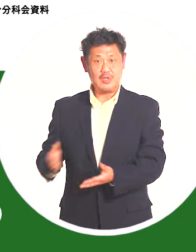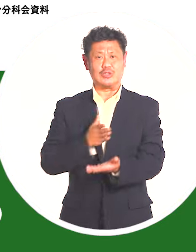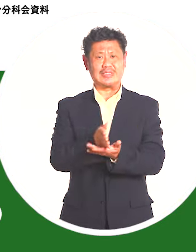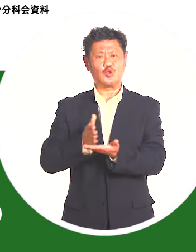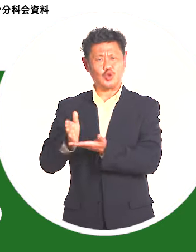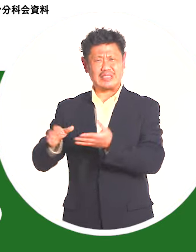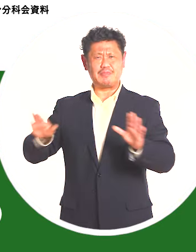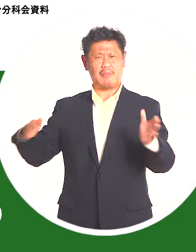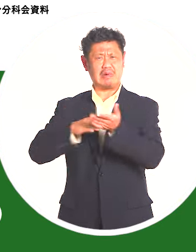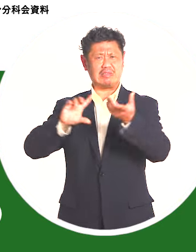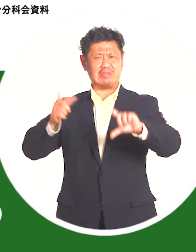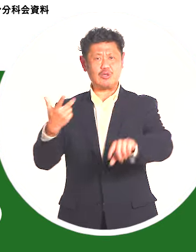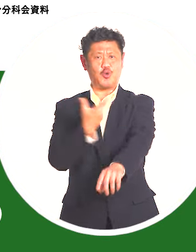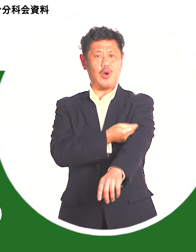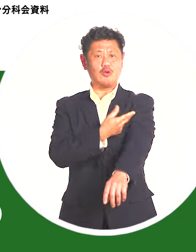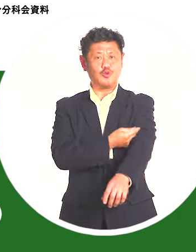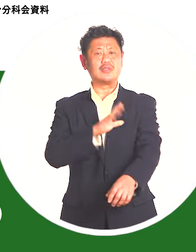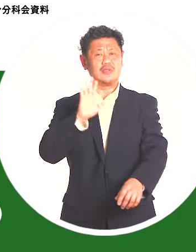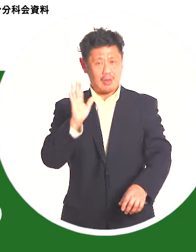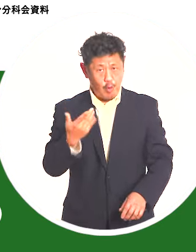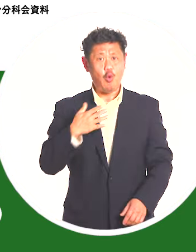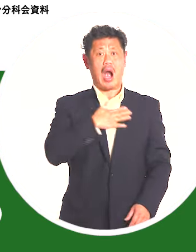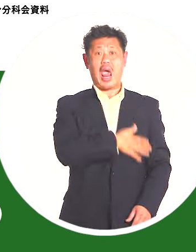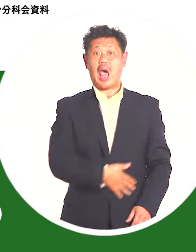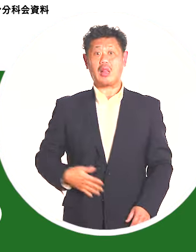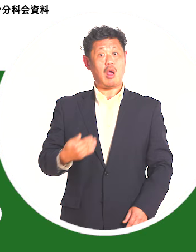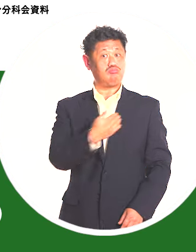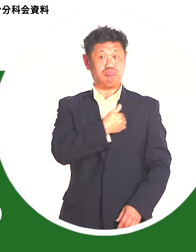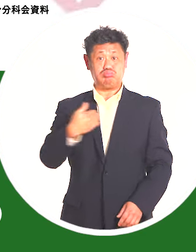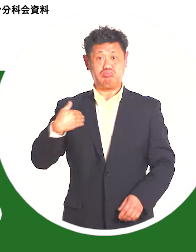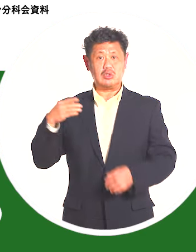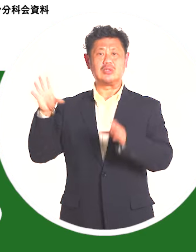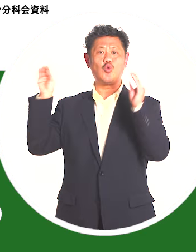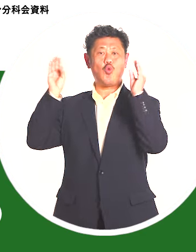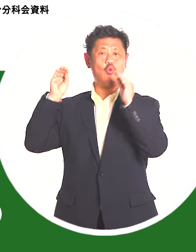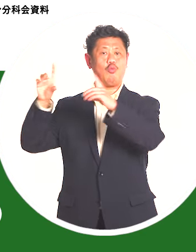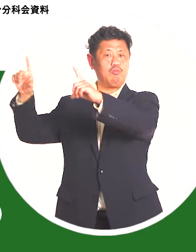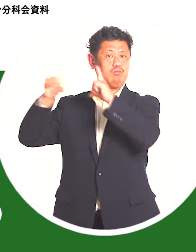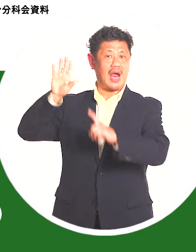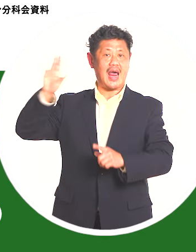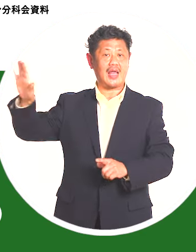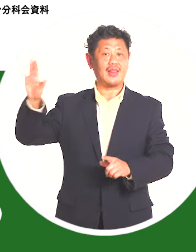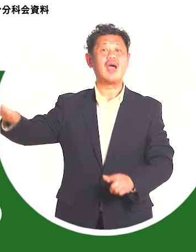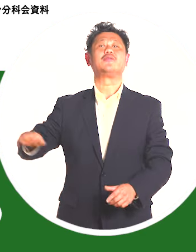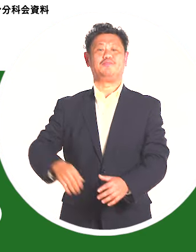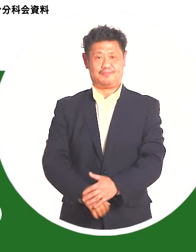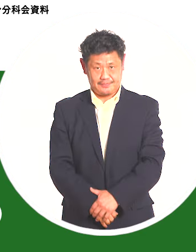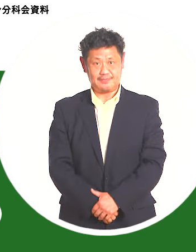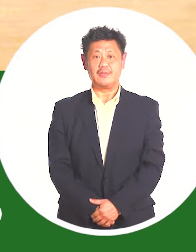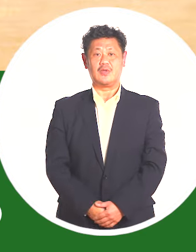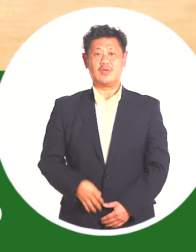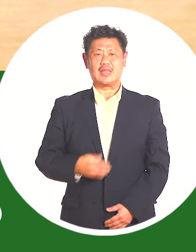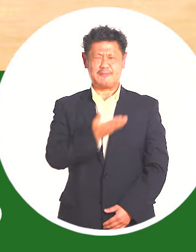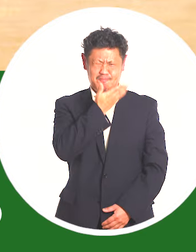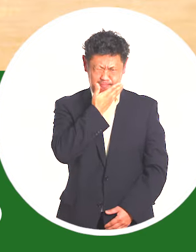接種した場合、新型コロナから体を守る抗体の量がより増える結果も報告されています。